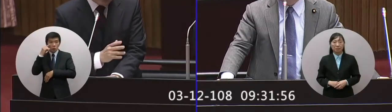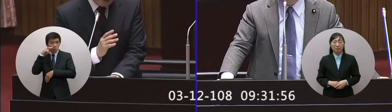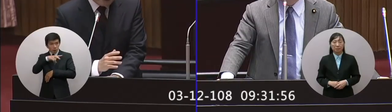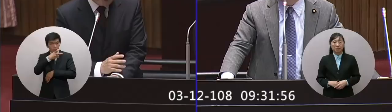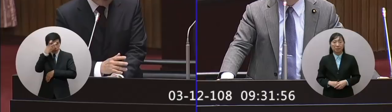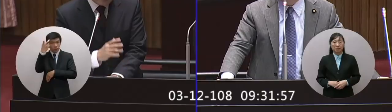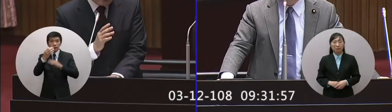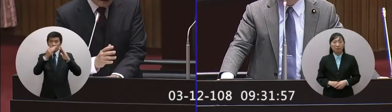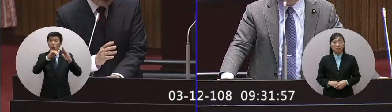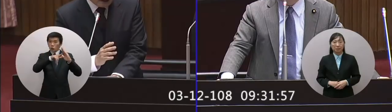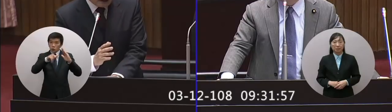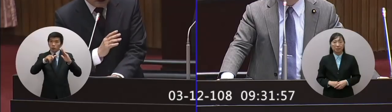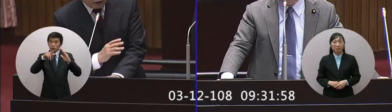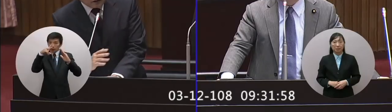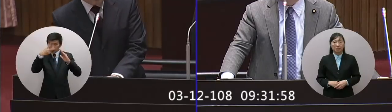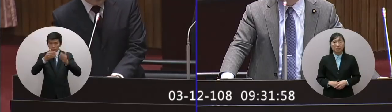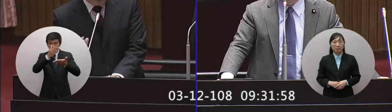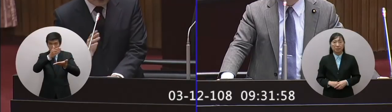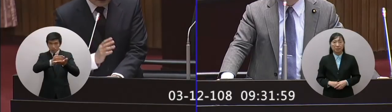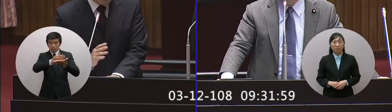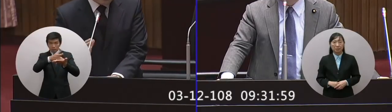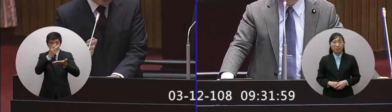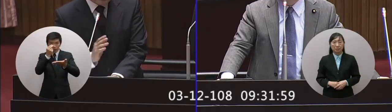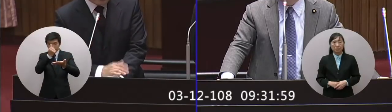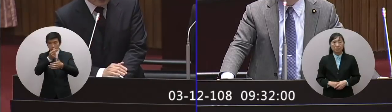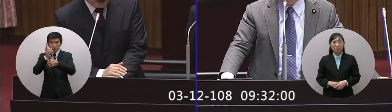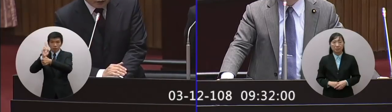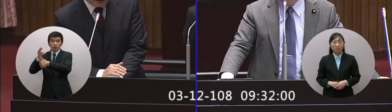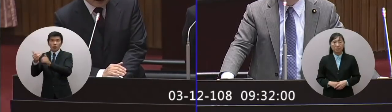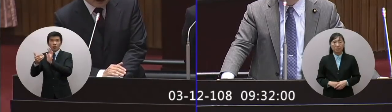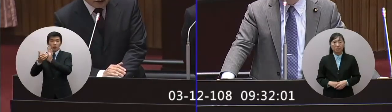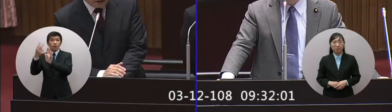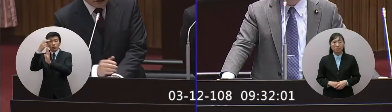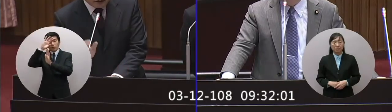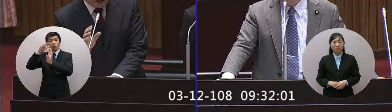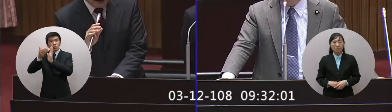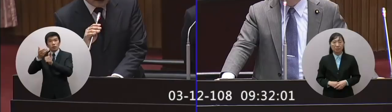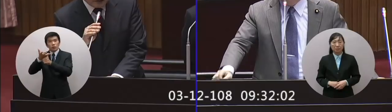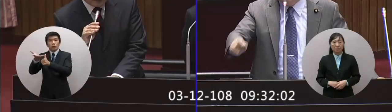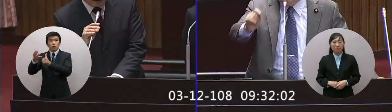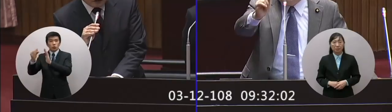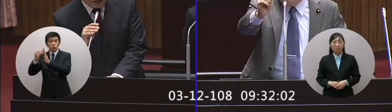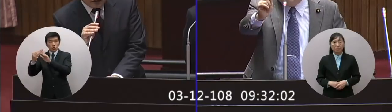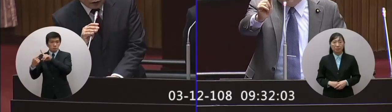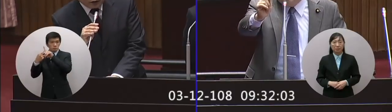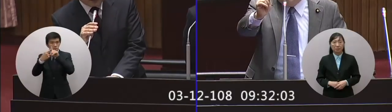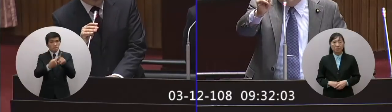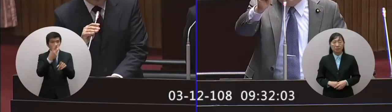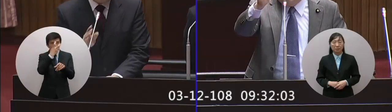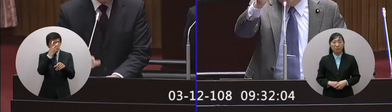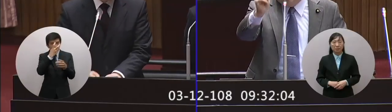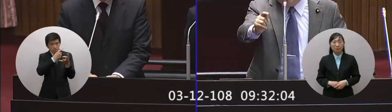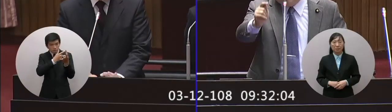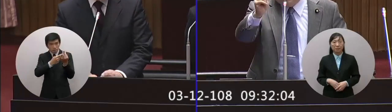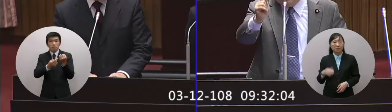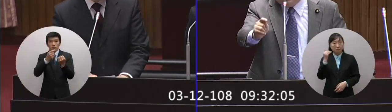分我们就会拦截下来啊，请这个环检局或是做一些进一步的机器去清查，是不是有一些虫卵的